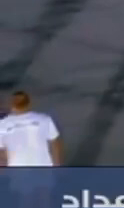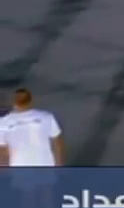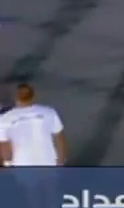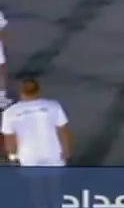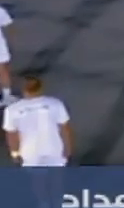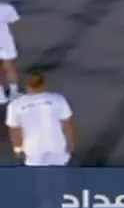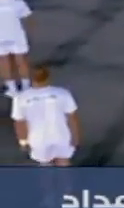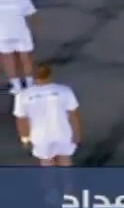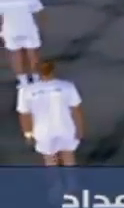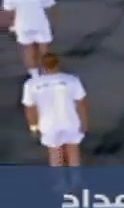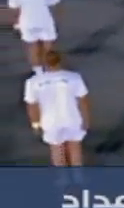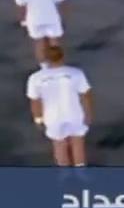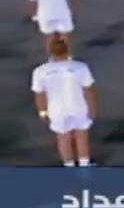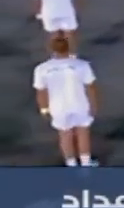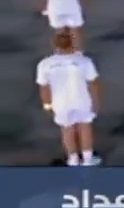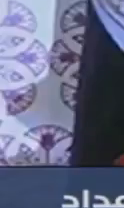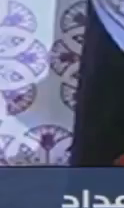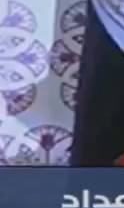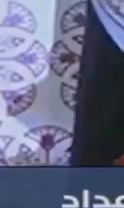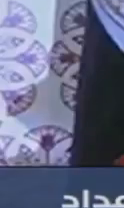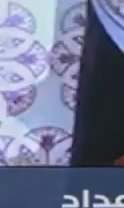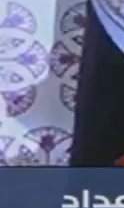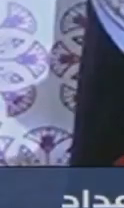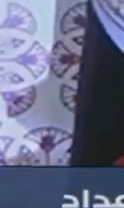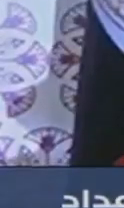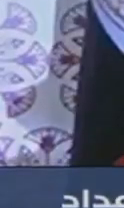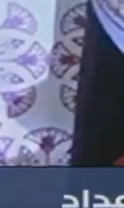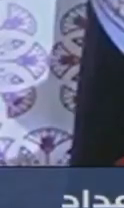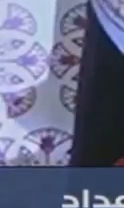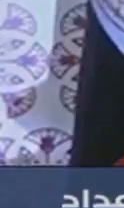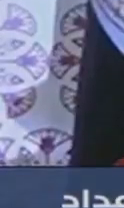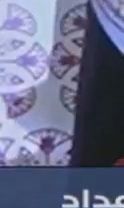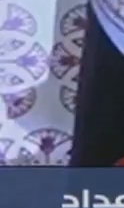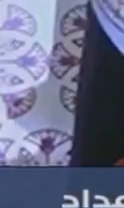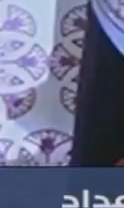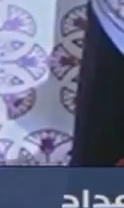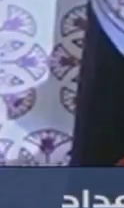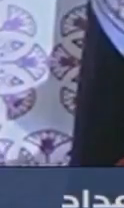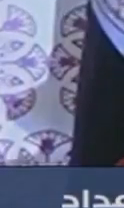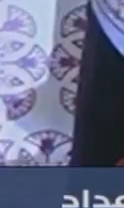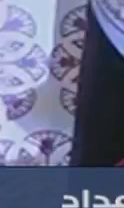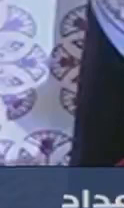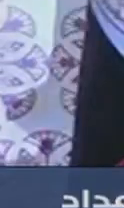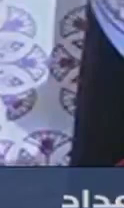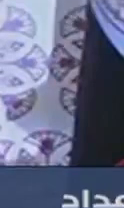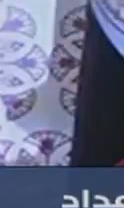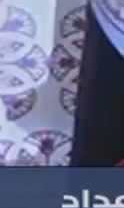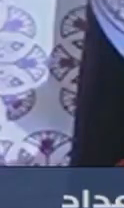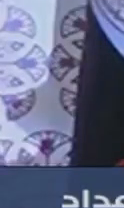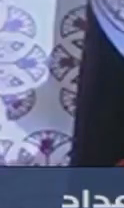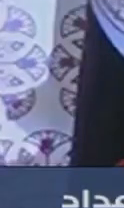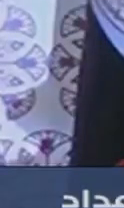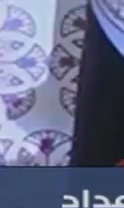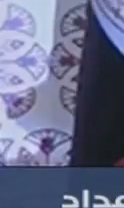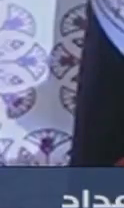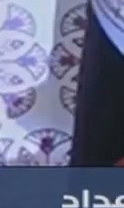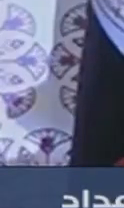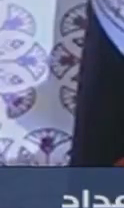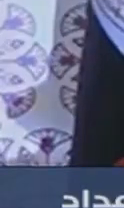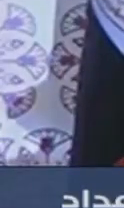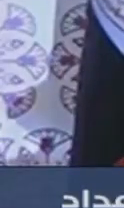سعيد أن أنا ألتقي بكم النهاردة وأتكلم معكم شوية. أنا عارف أن الاختبارات